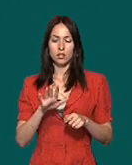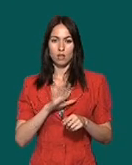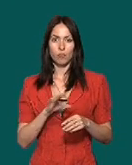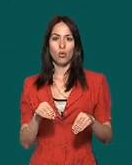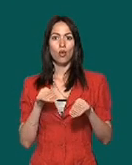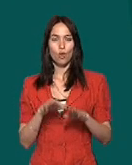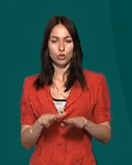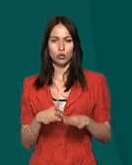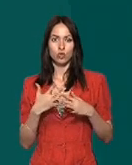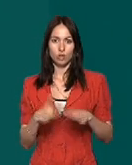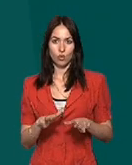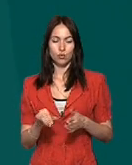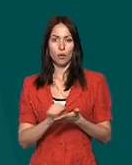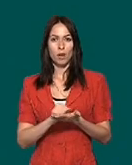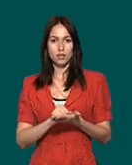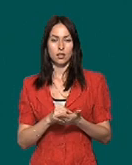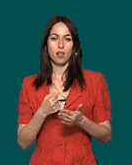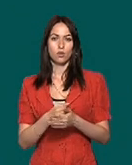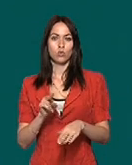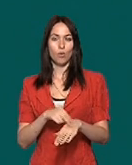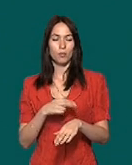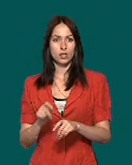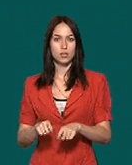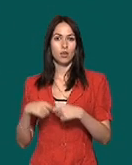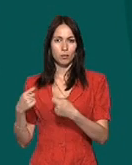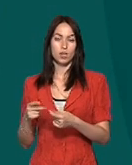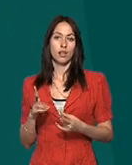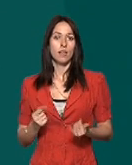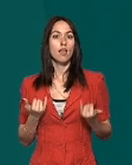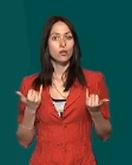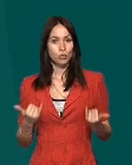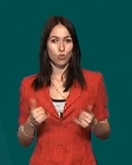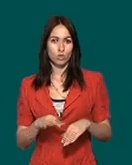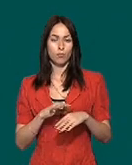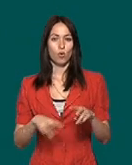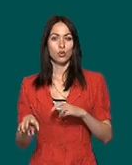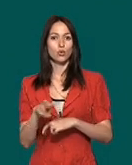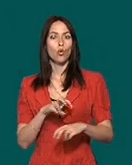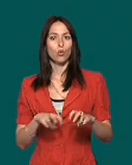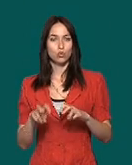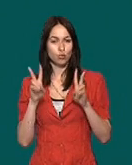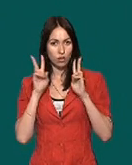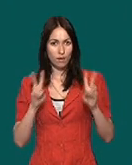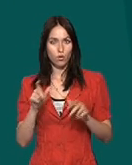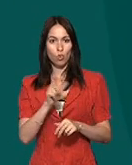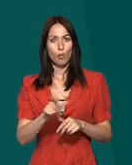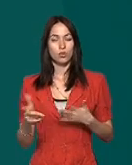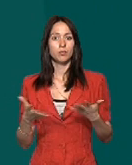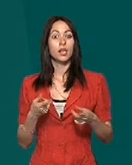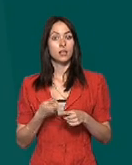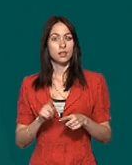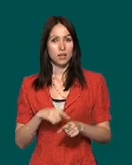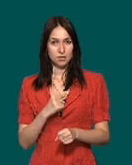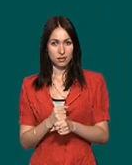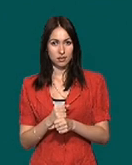рішення, передано матеріали до правоохоронних органів на сьогодні. Проходить розшук невідомих осіб, які це здійснили,